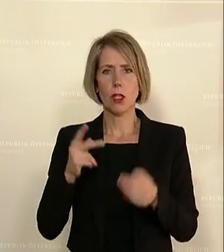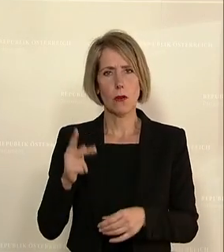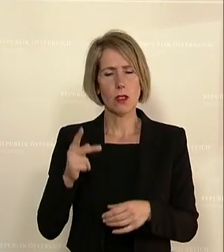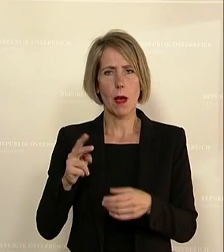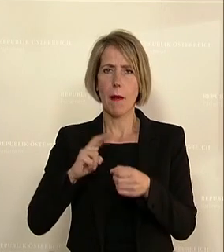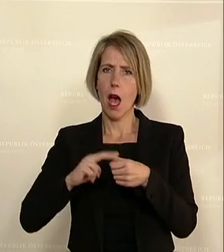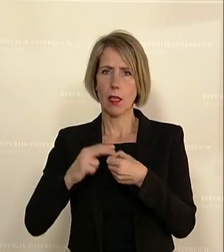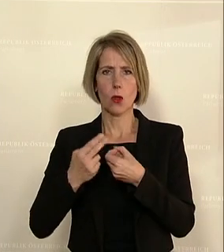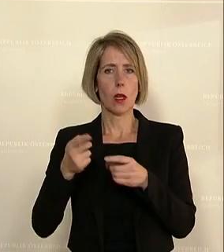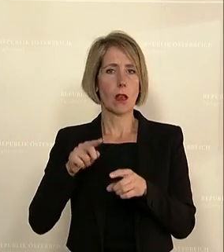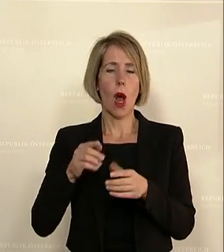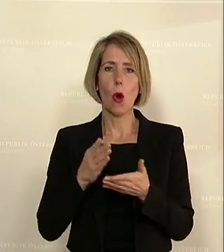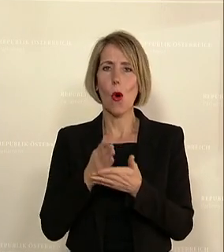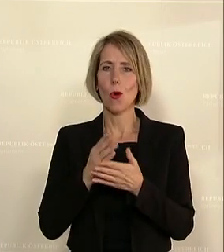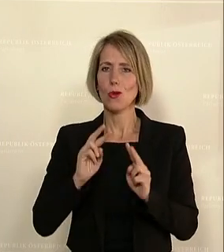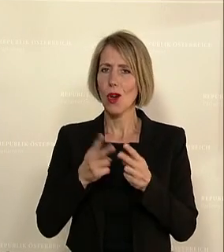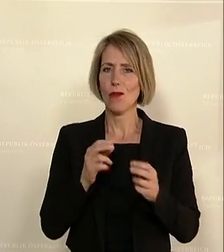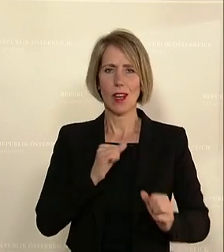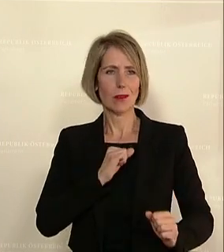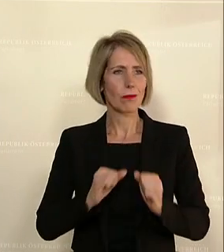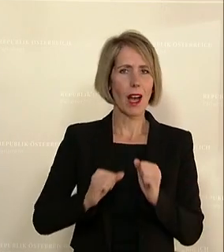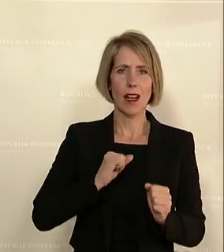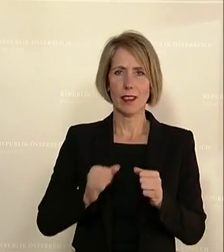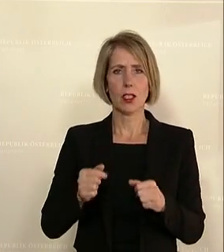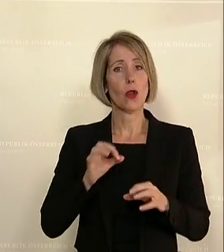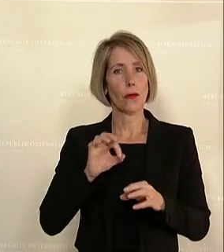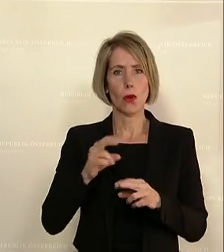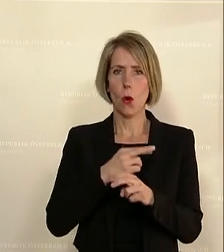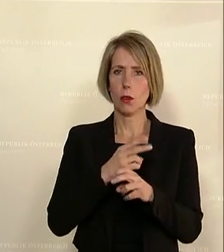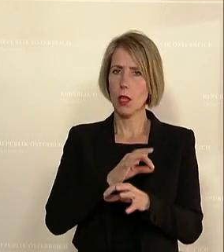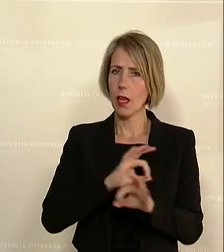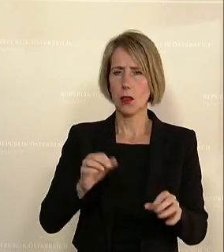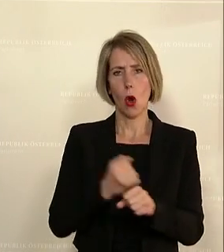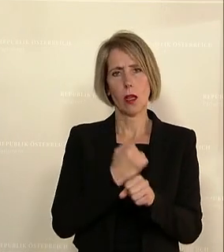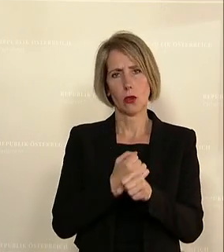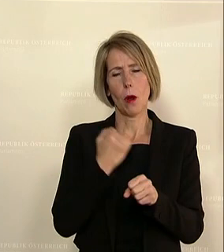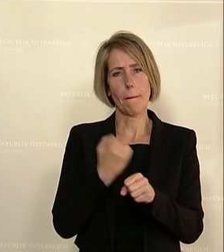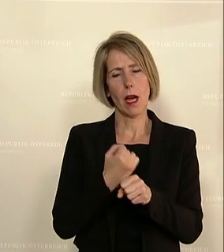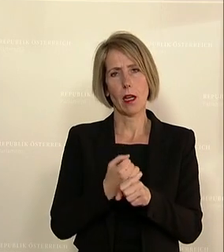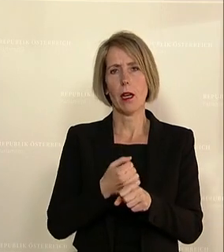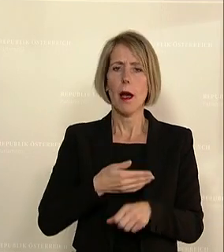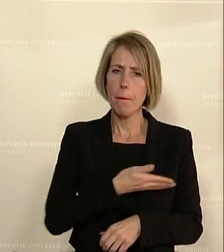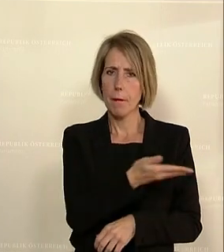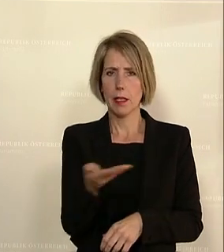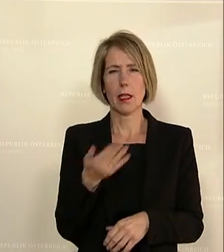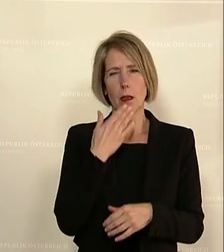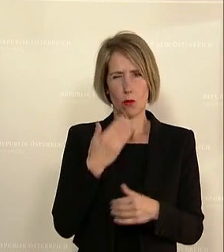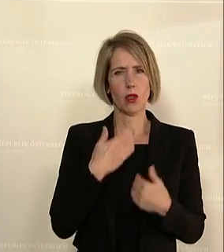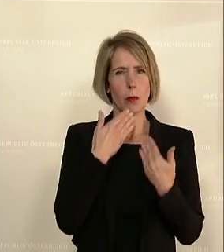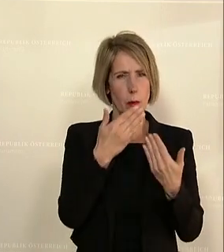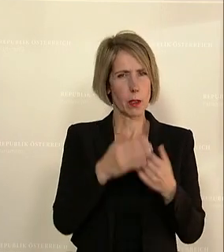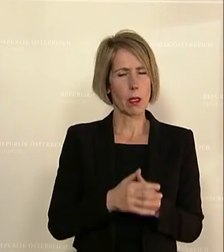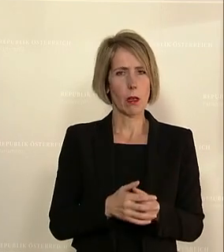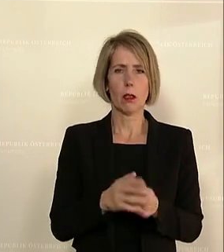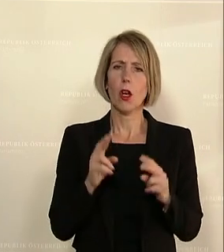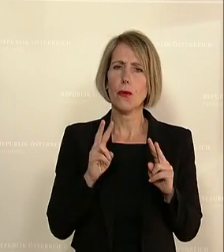Wirtschaftskammer-Angehörige, die durch die Welt reisen und für Österreich einen tollen Job machen. Ich möchte mich bei denen bedanken. Ich glaube, das ist sehr wichtig, dass sie das auch